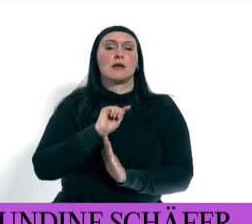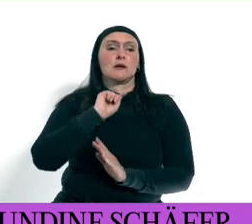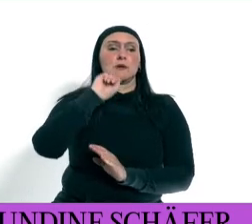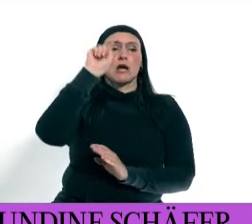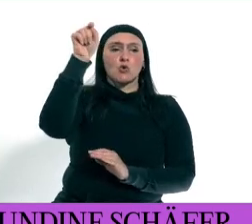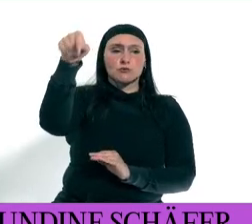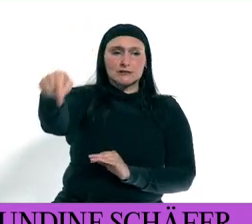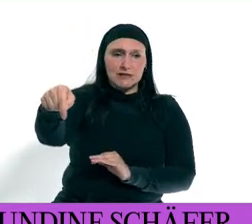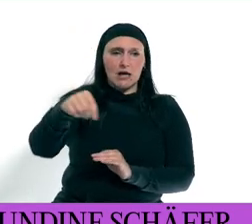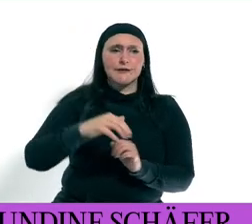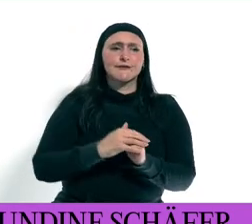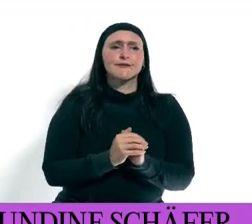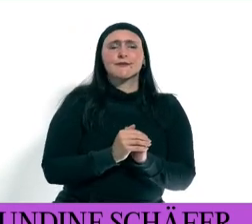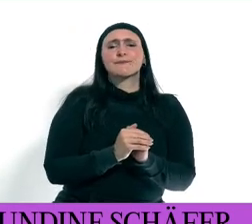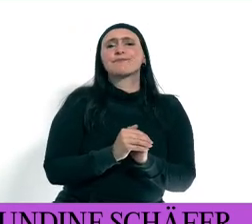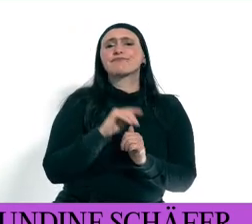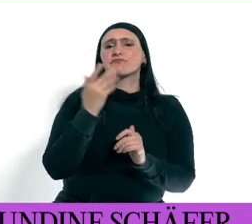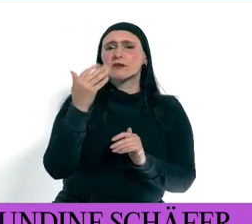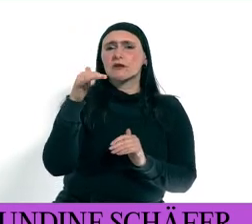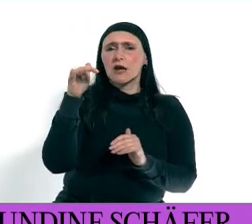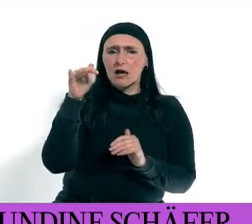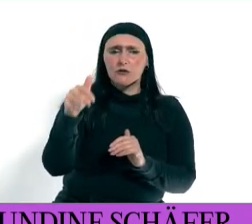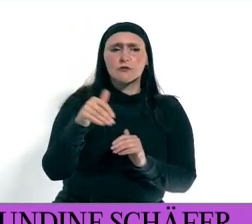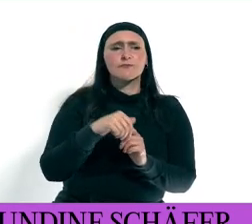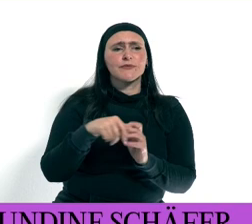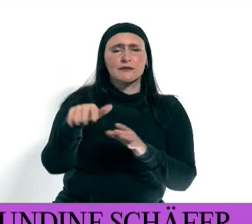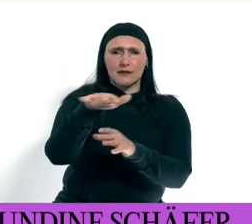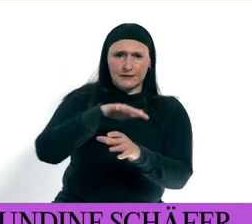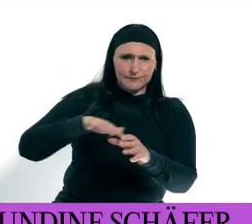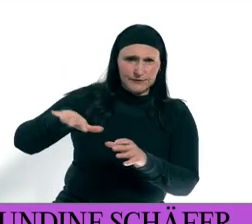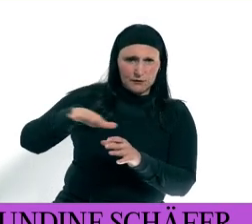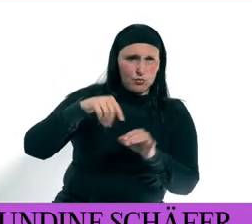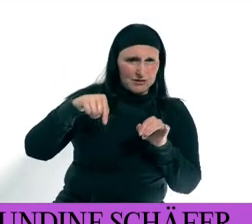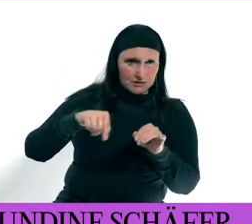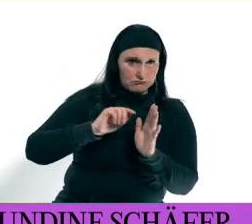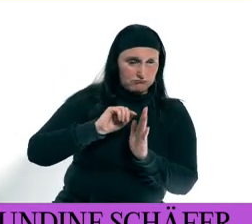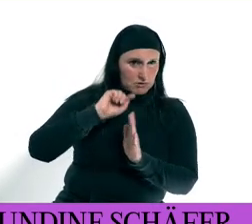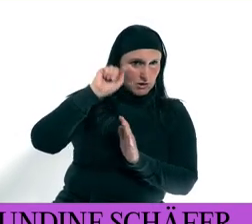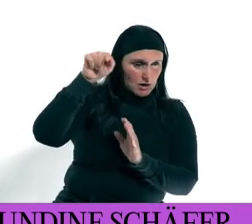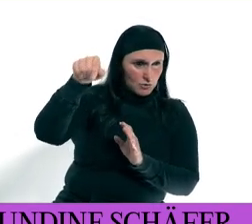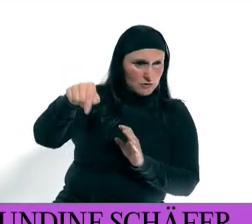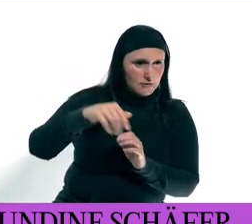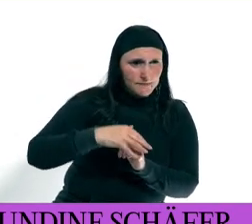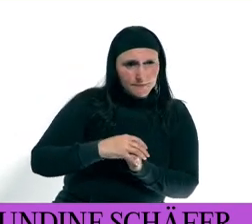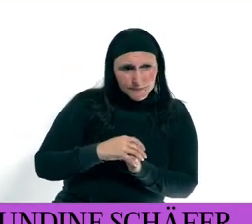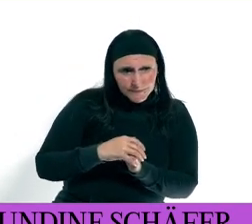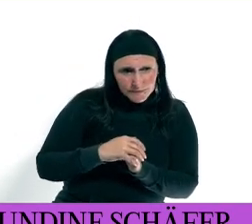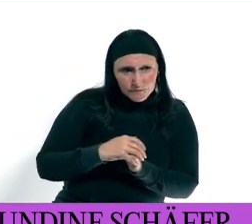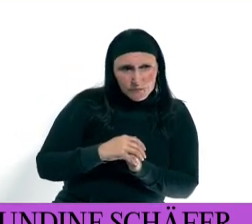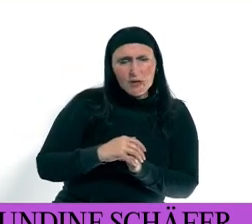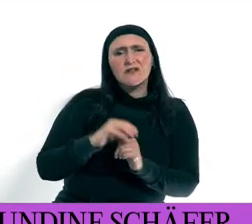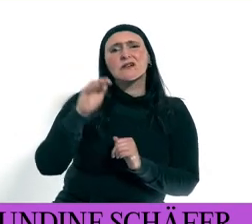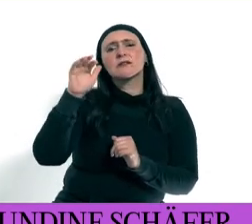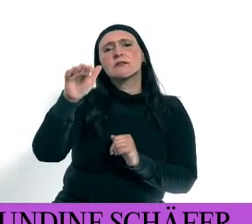diesen gestalten wir einen organischen Garten oder einen Ökogarten, wenn man so